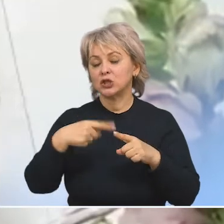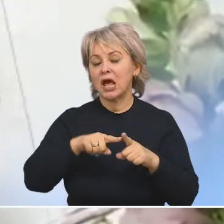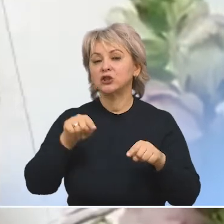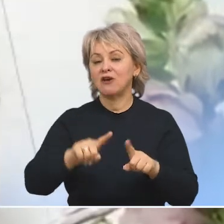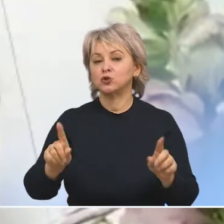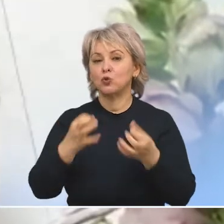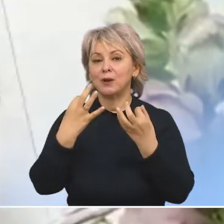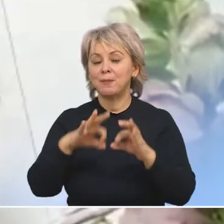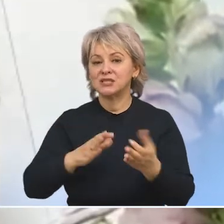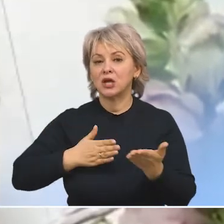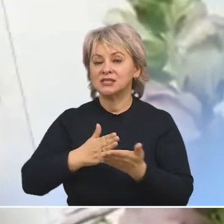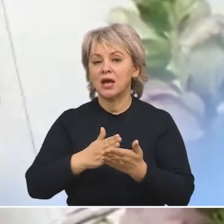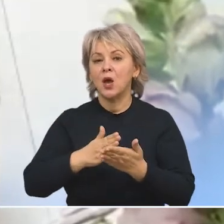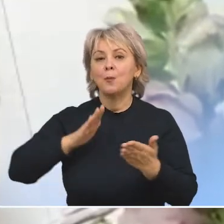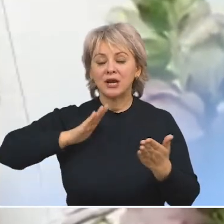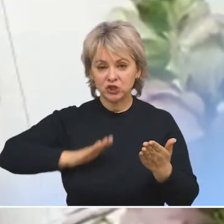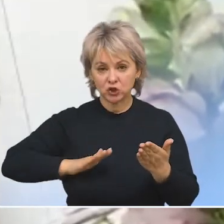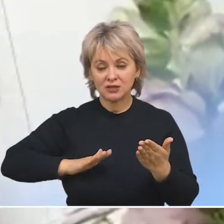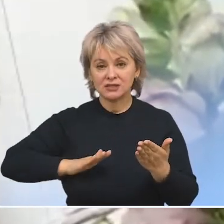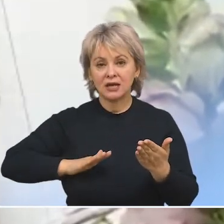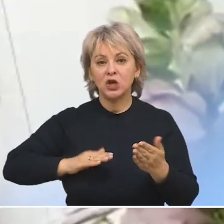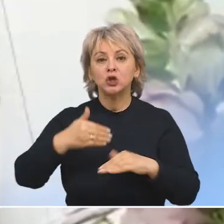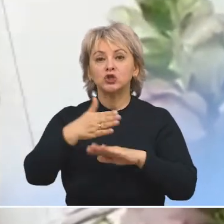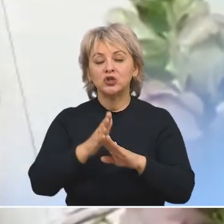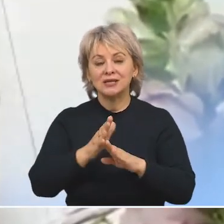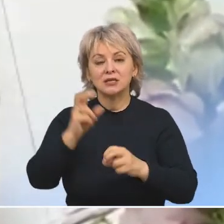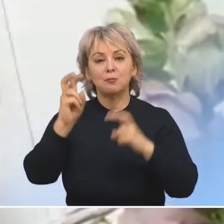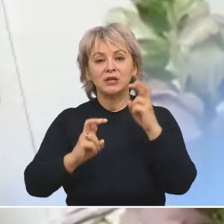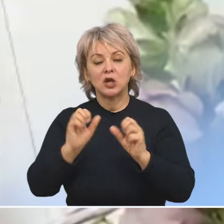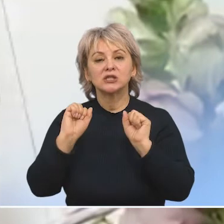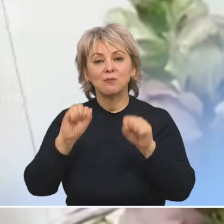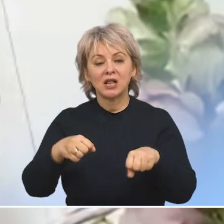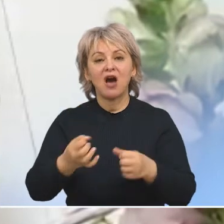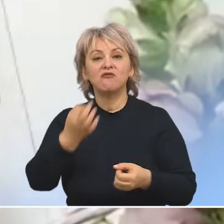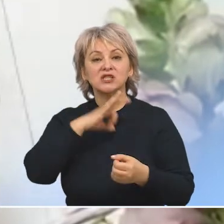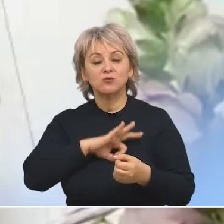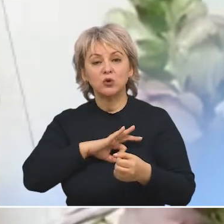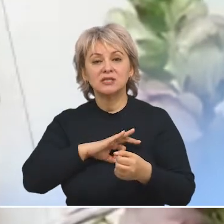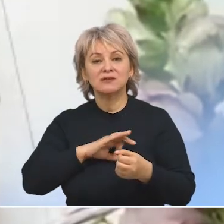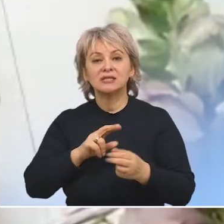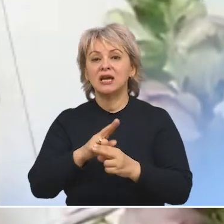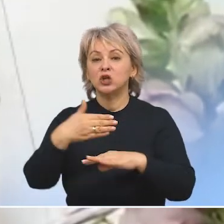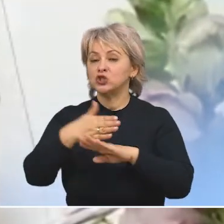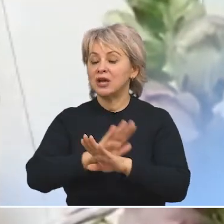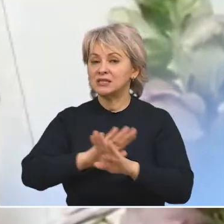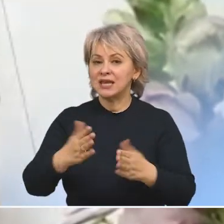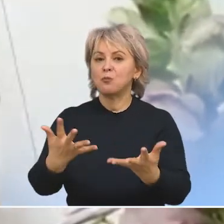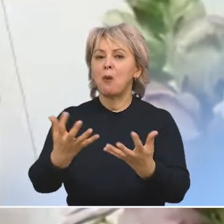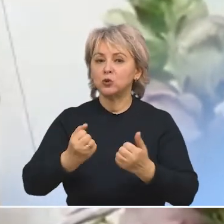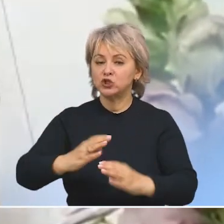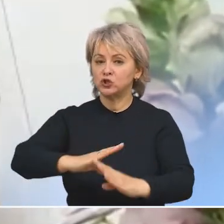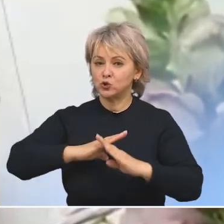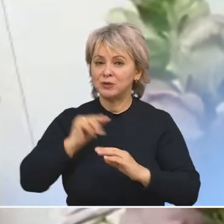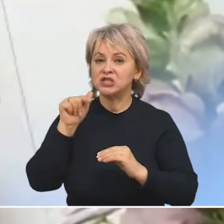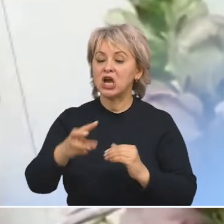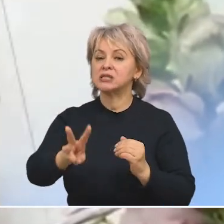того, чтобы позволить отрасли продержаться на плаву. Часть предприятий смогла воспользоваться ими, часть нет, получить субсидии